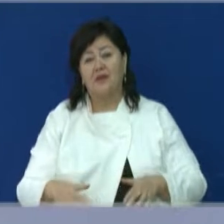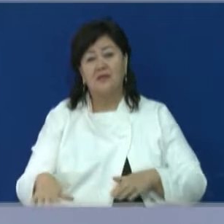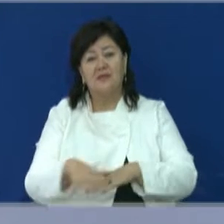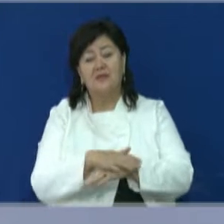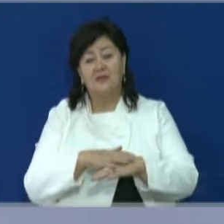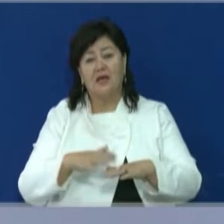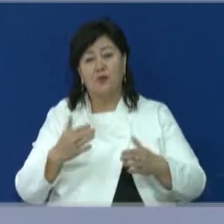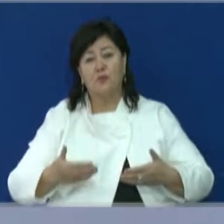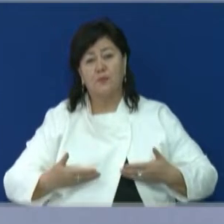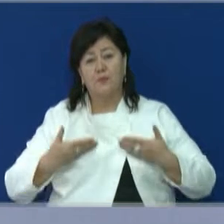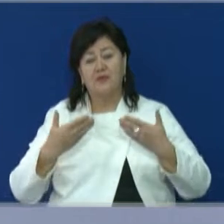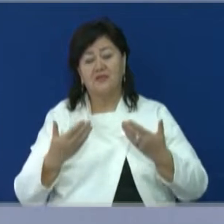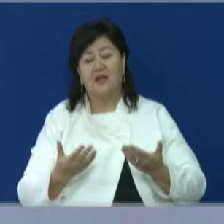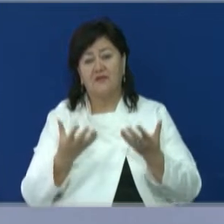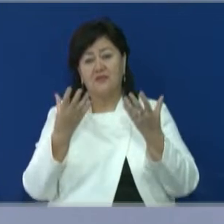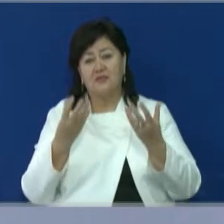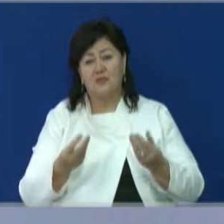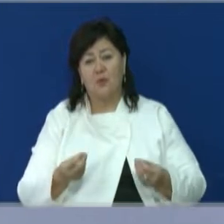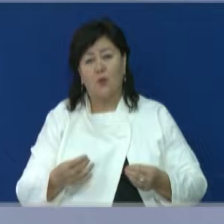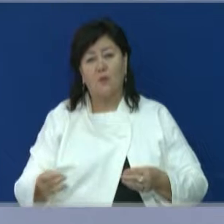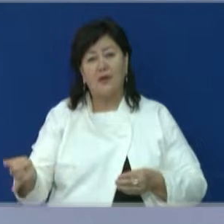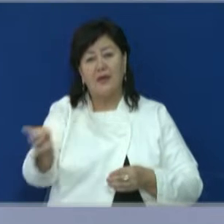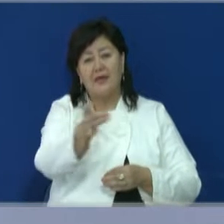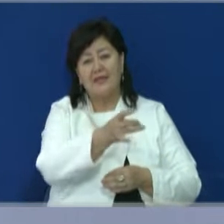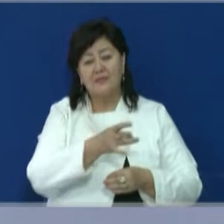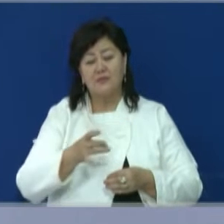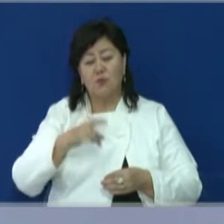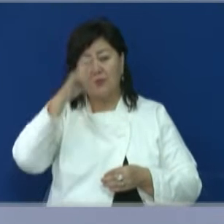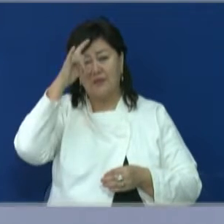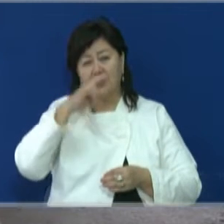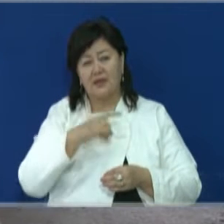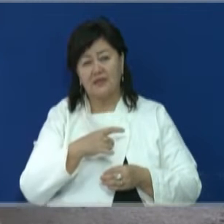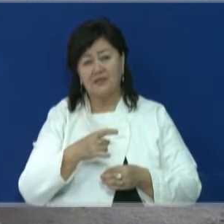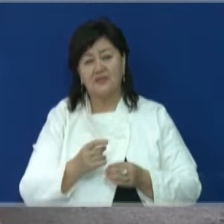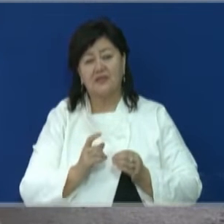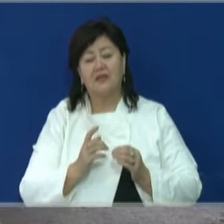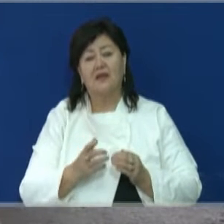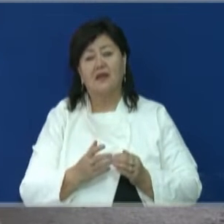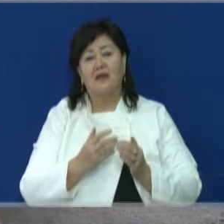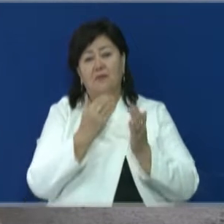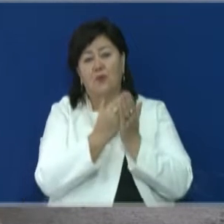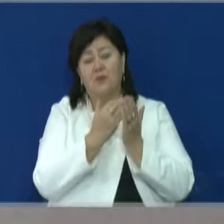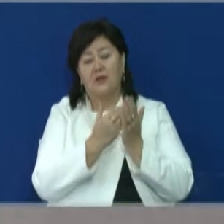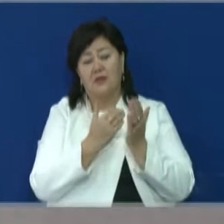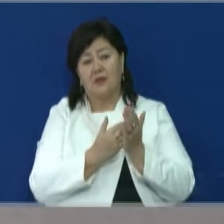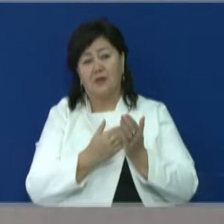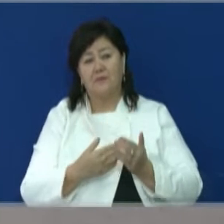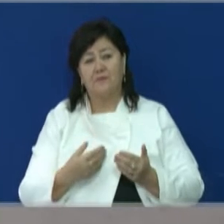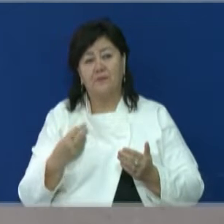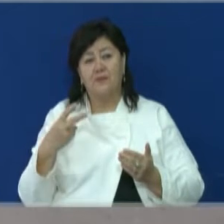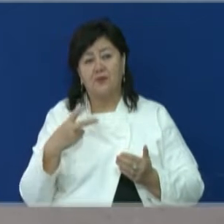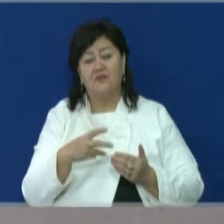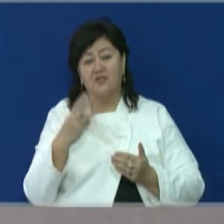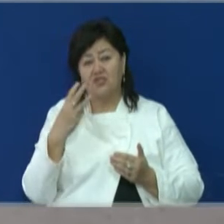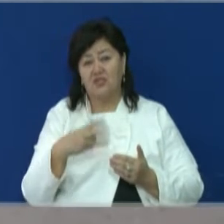барлығы осы республика күнін атап өтуге байланысты бағытталып отыр. Республика күні 2009 жылға дейін